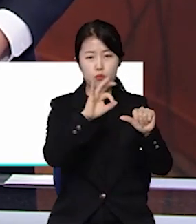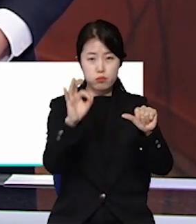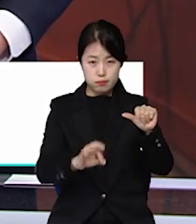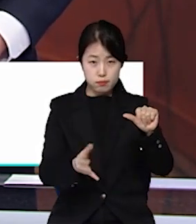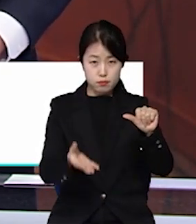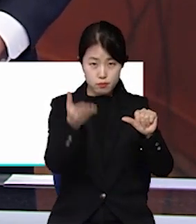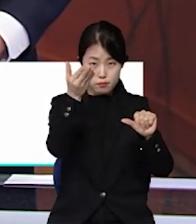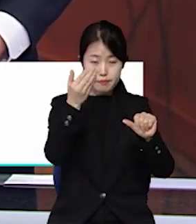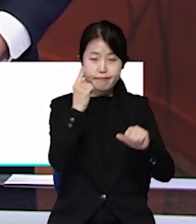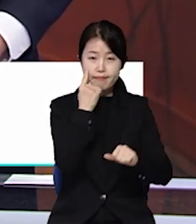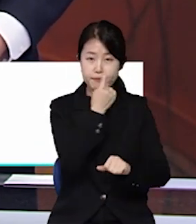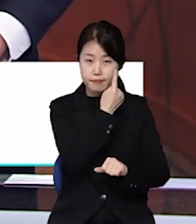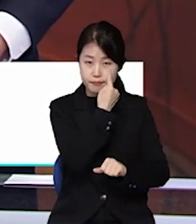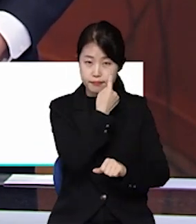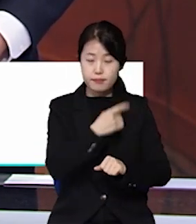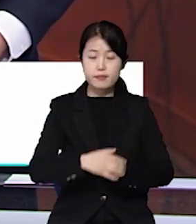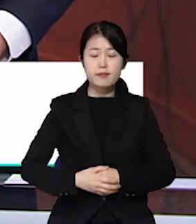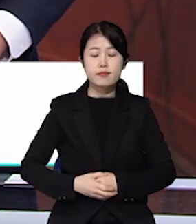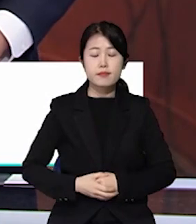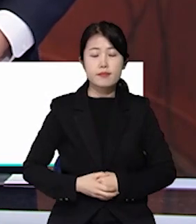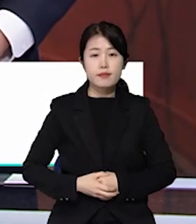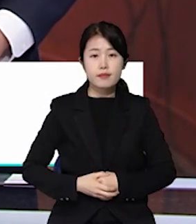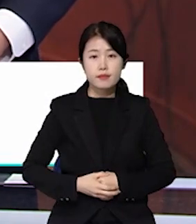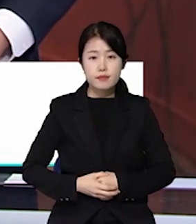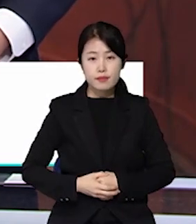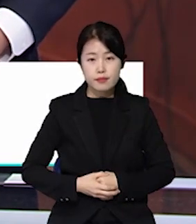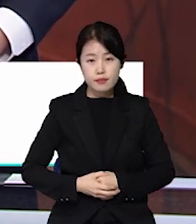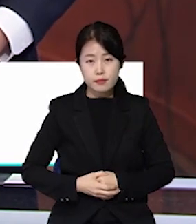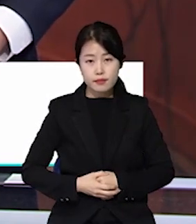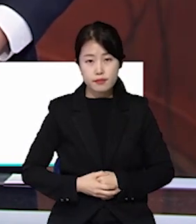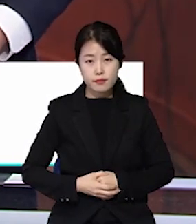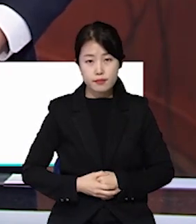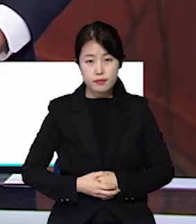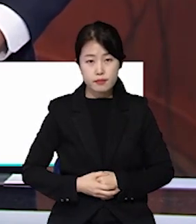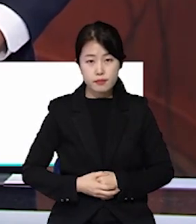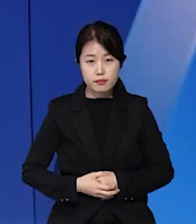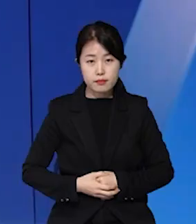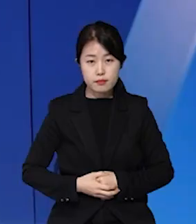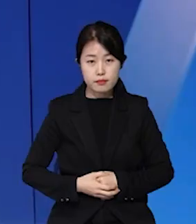드러났습니다. 이현길 기자가 스튜디오에서 전해드립니다.